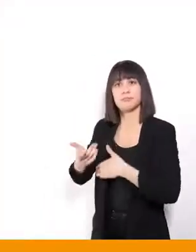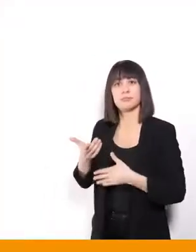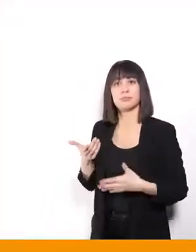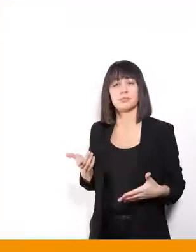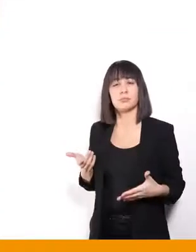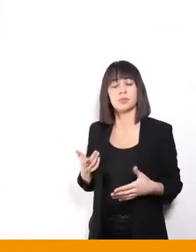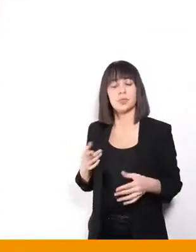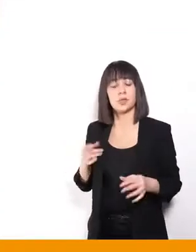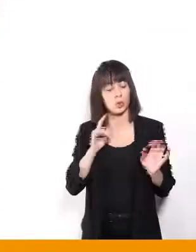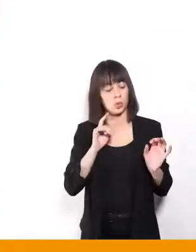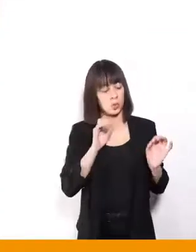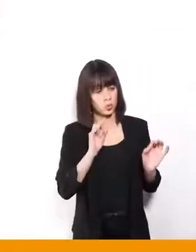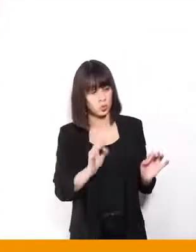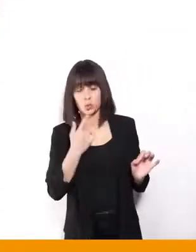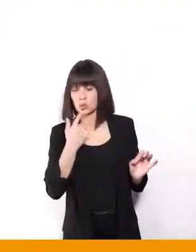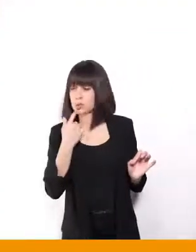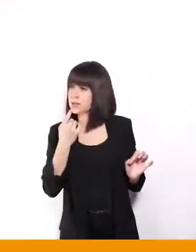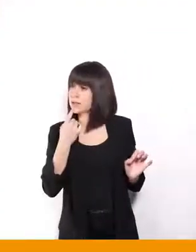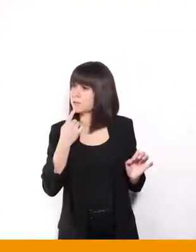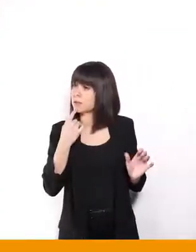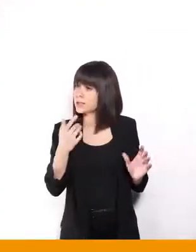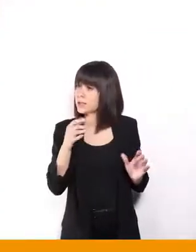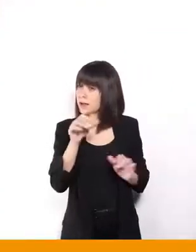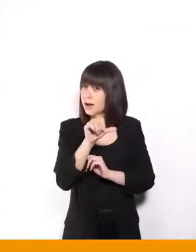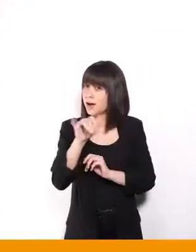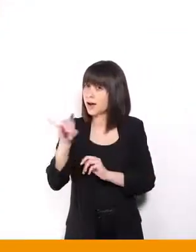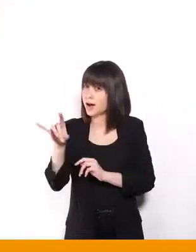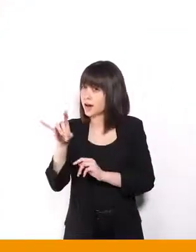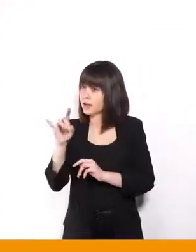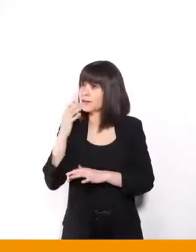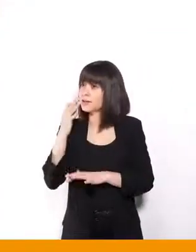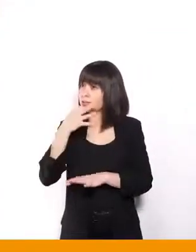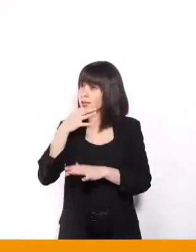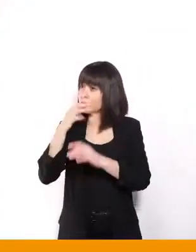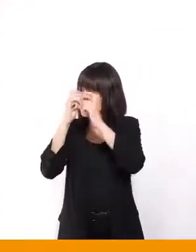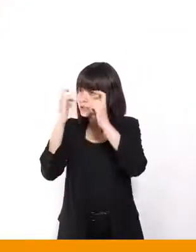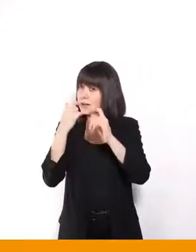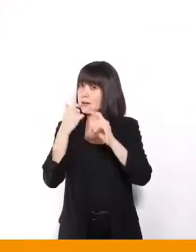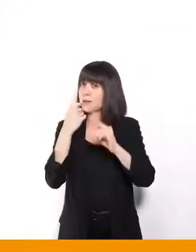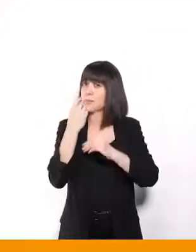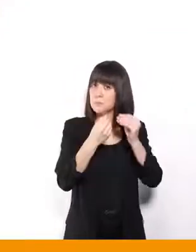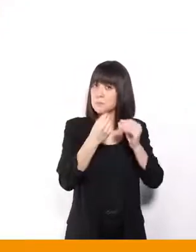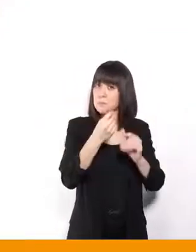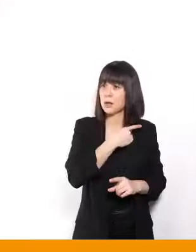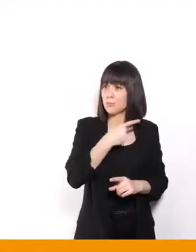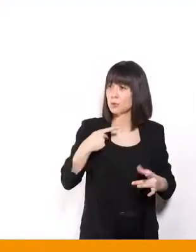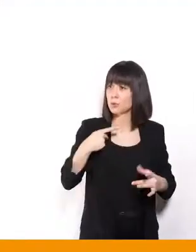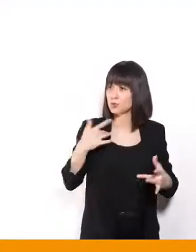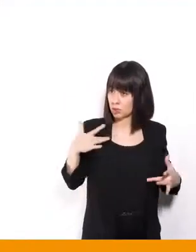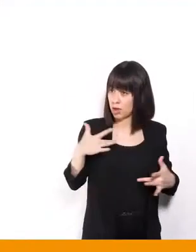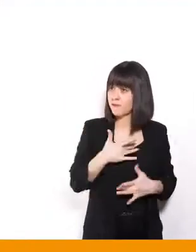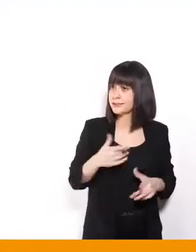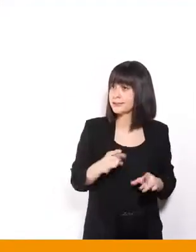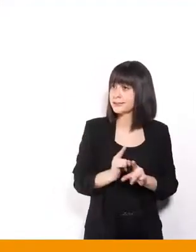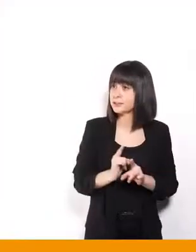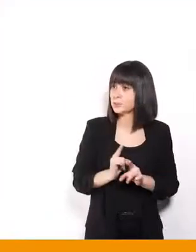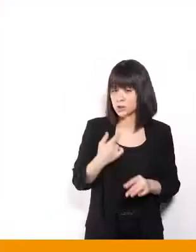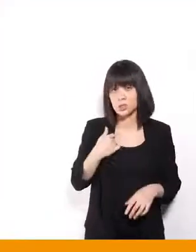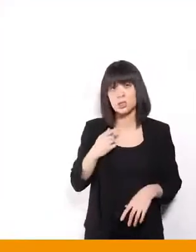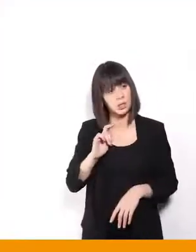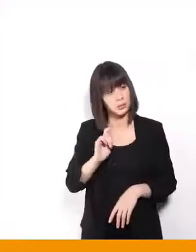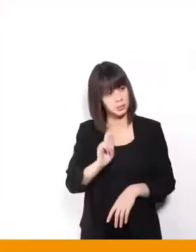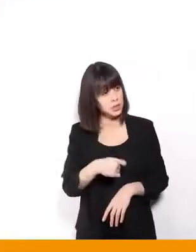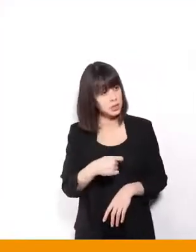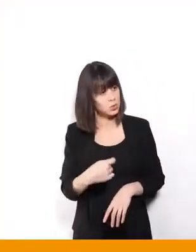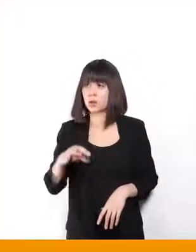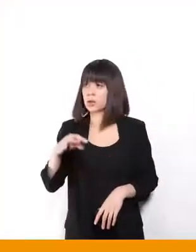de l'AH, et je pense notamment aux bénéficiaires des pensions d'invalidité dont on oublie trop souvent de parler et qui ont effectivement souvent des